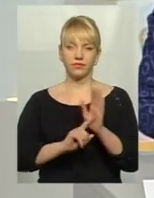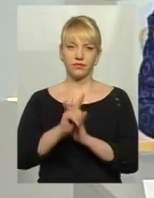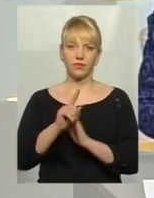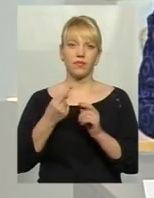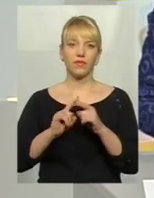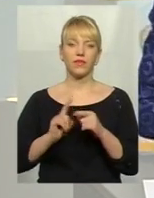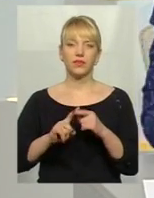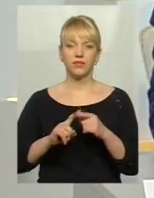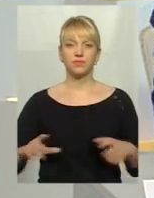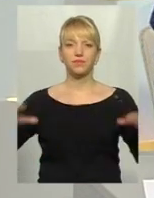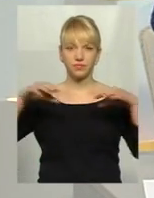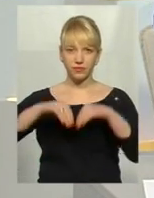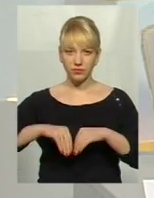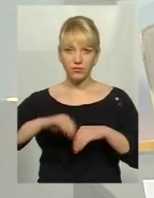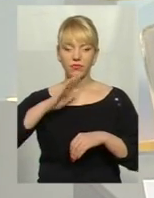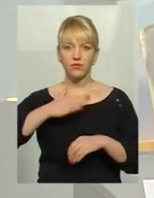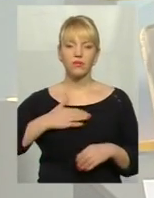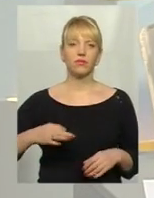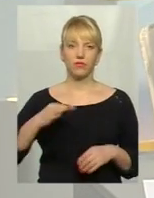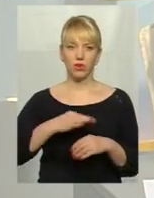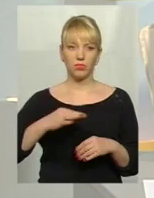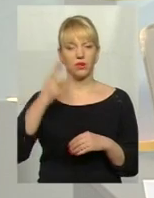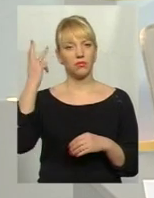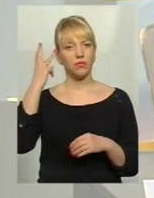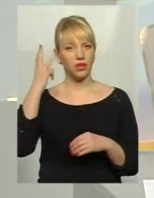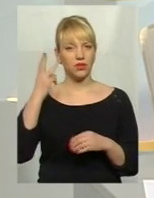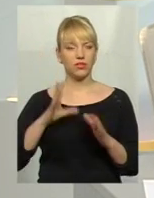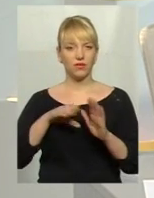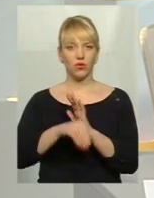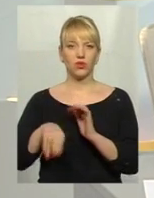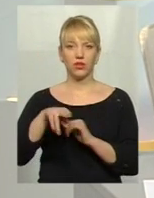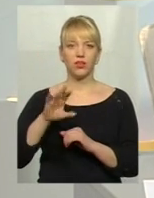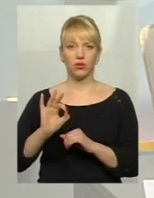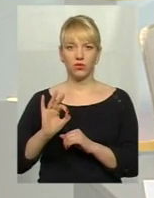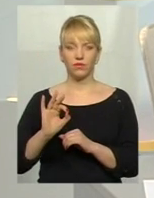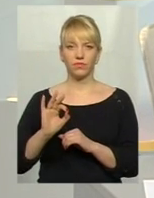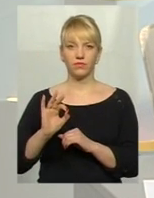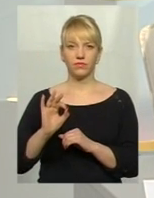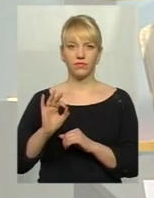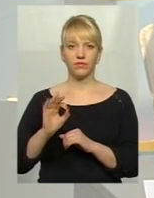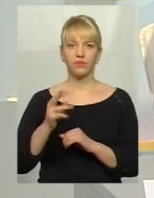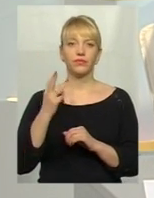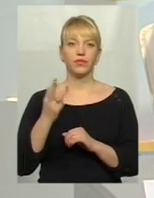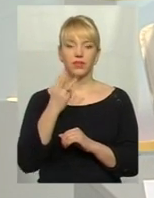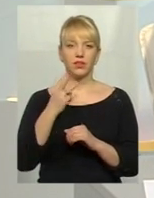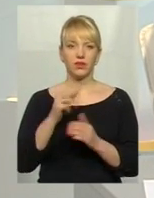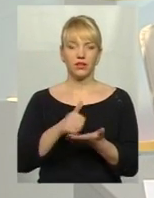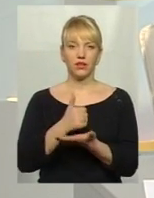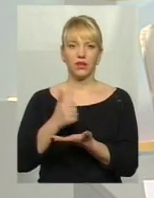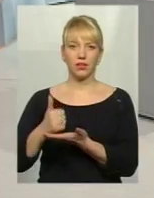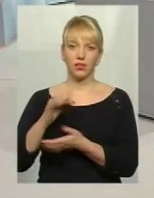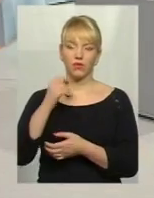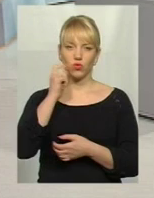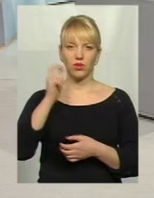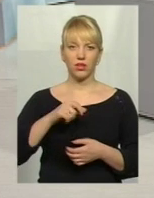тим об'єднанням в нашій області? Хмельниччина входила до, скажімо, трійки лідерів в